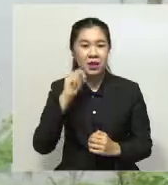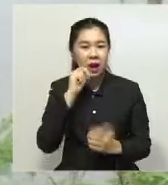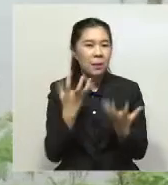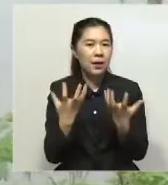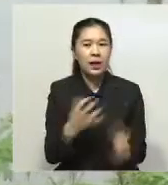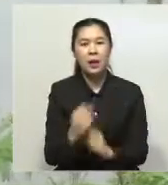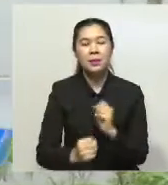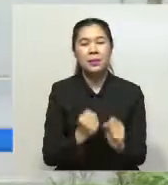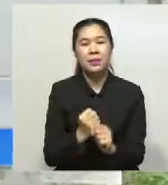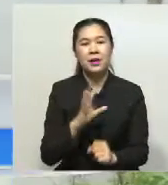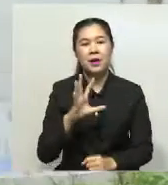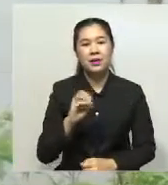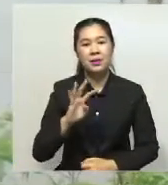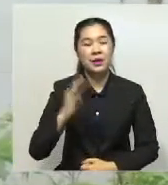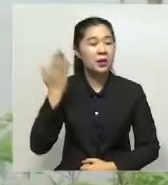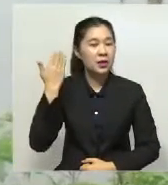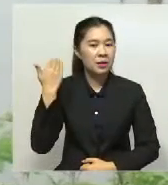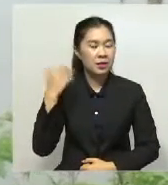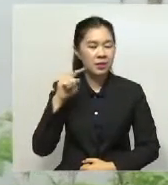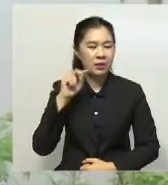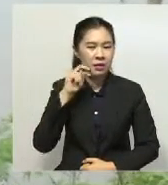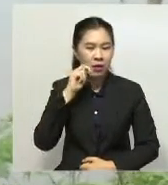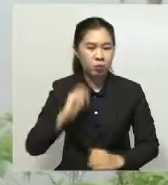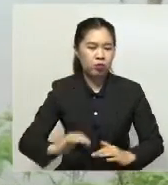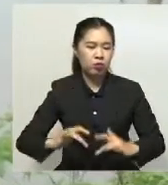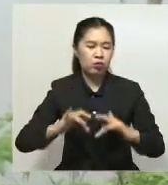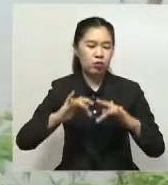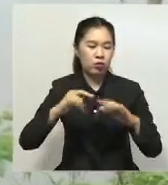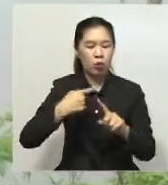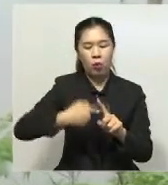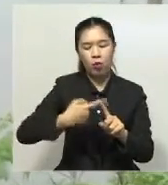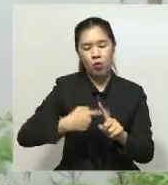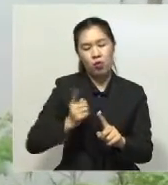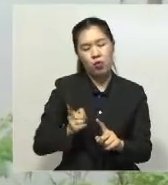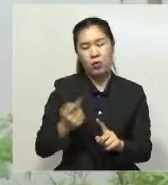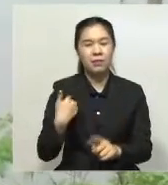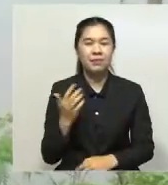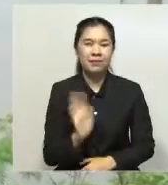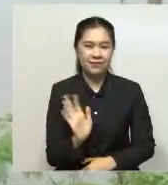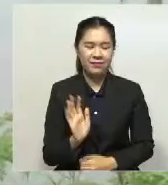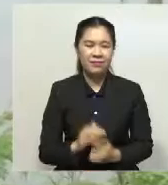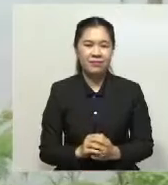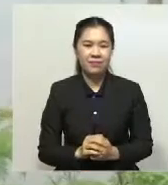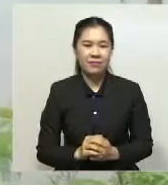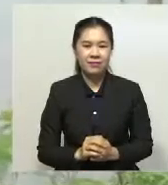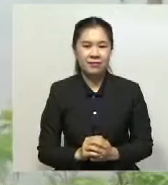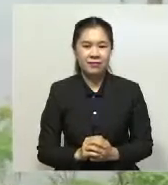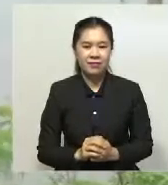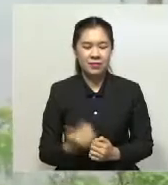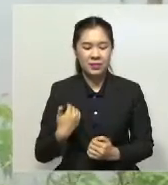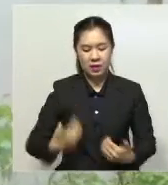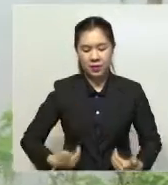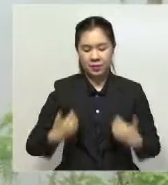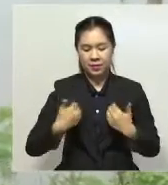เหมือนปี54ที่ผ่านมาที่ว่ามีน้ำท่วมสูงหลายเดือนค่ะทำให้ชาวบ้านในขณะนี้ก็ได้เริ่มในการปรับ